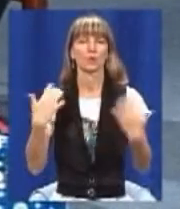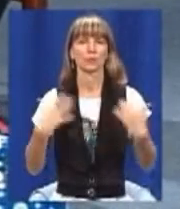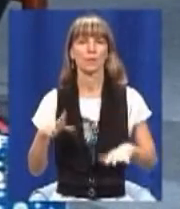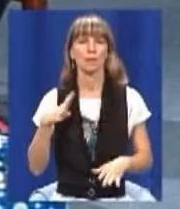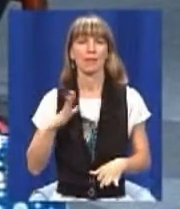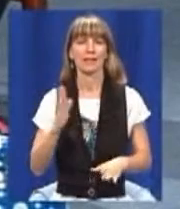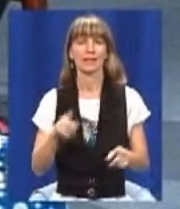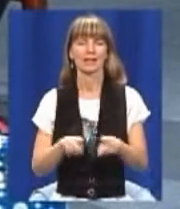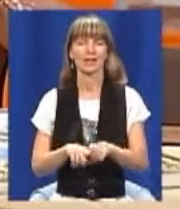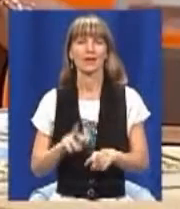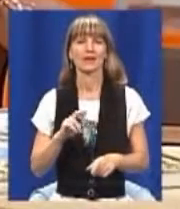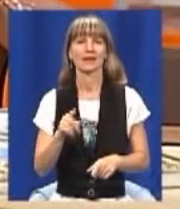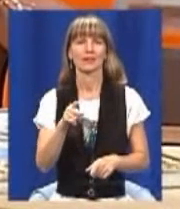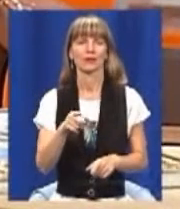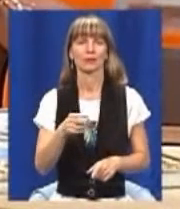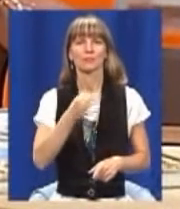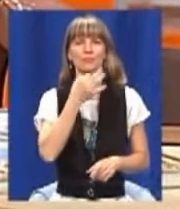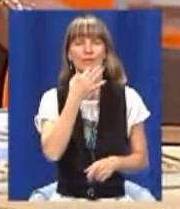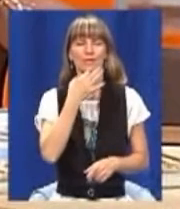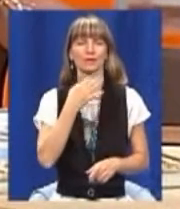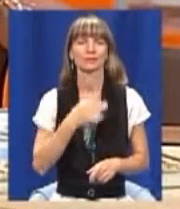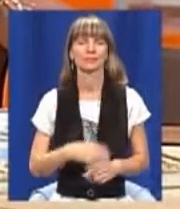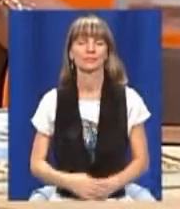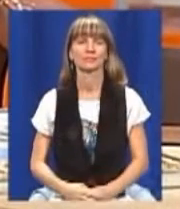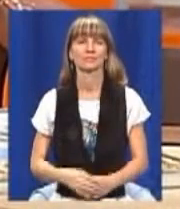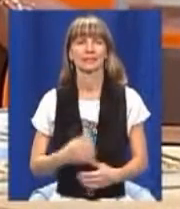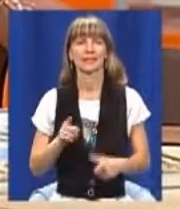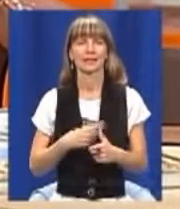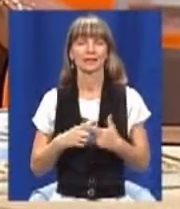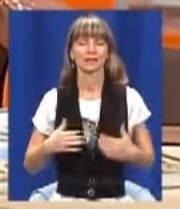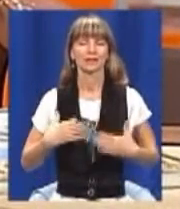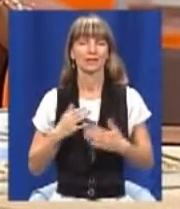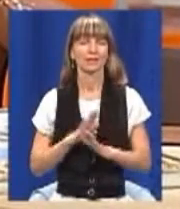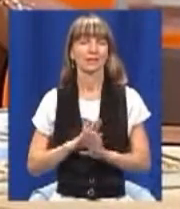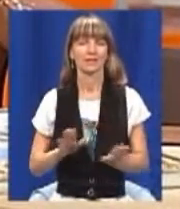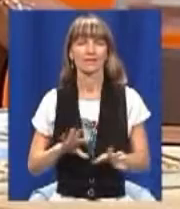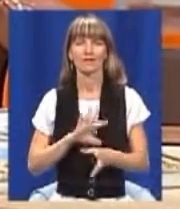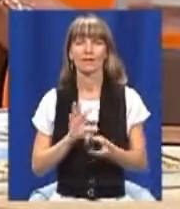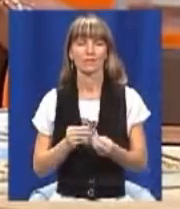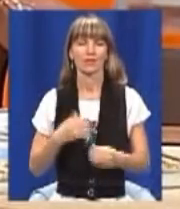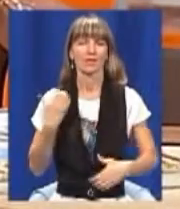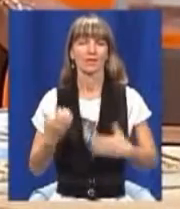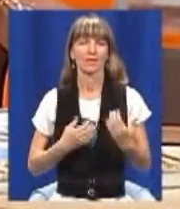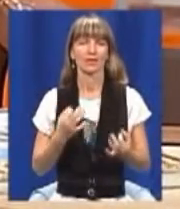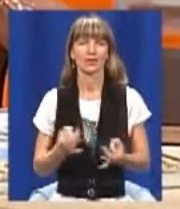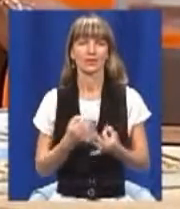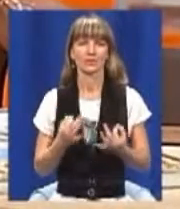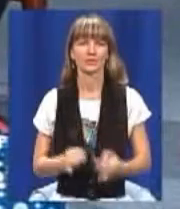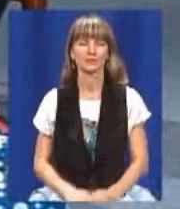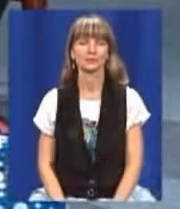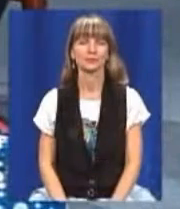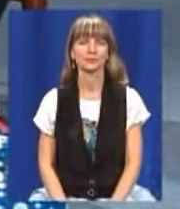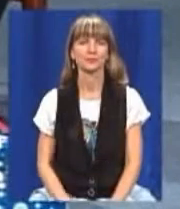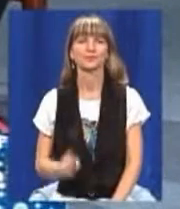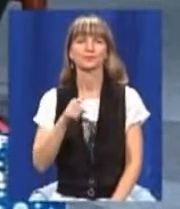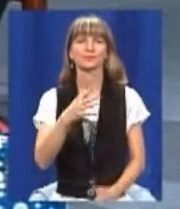Була, так? І як тобі? Сподобалось, що так, знаєш, насправді страшнувато? Ні. Ні, взагалі не хвилювалося, коли їздила в метро? Ні.